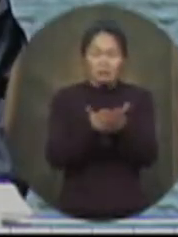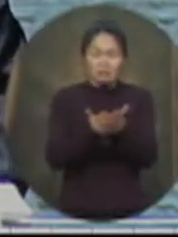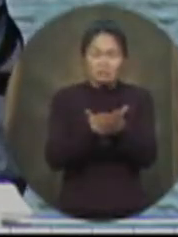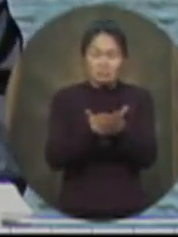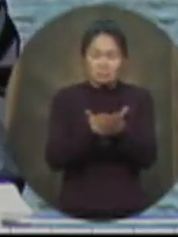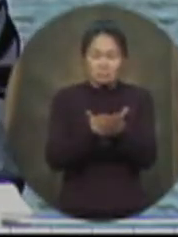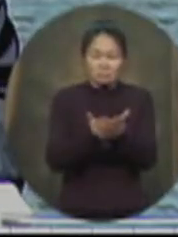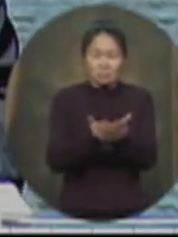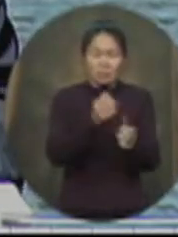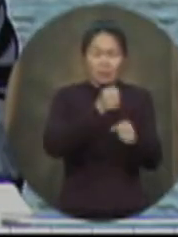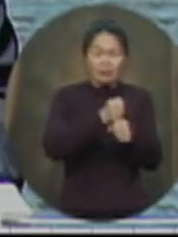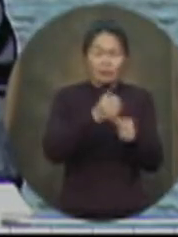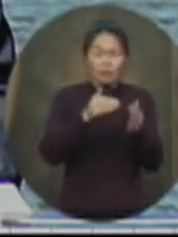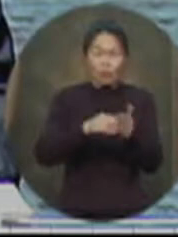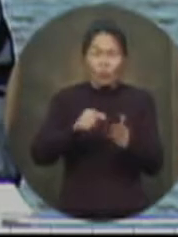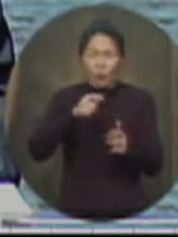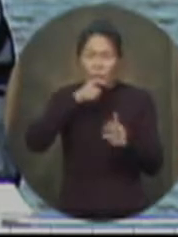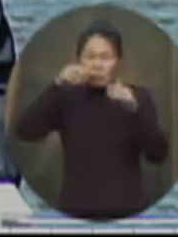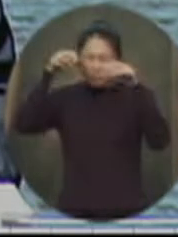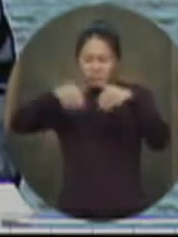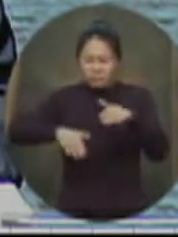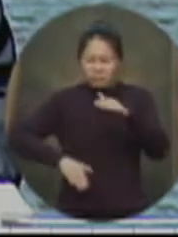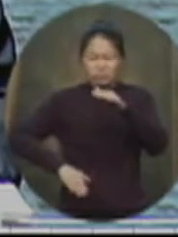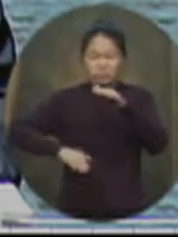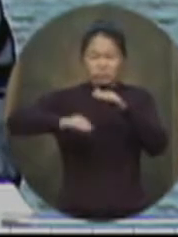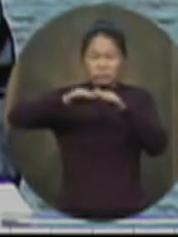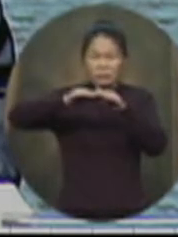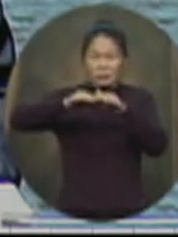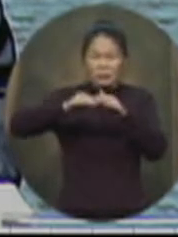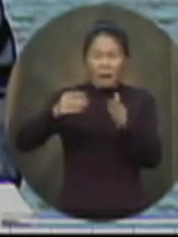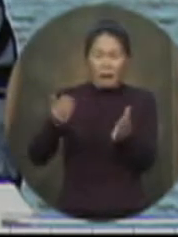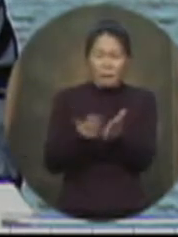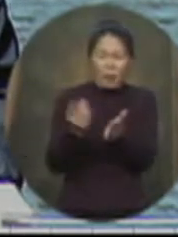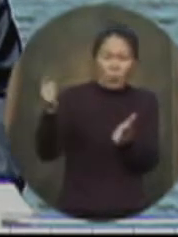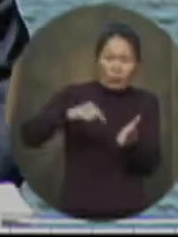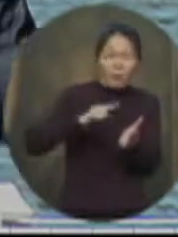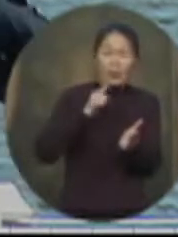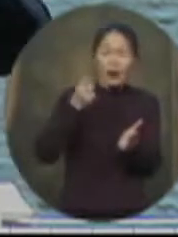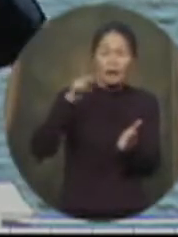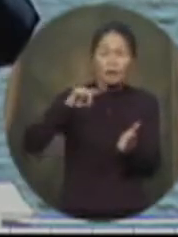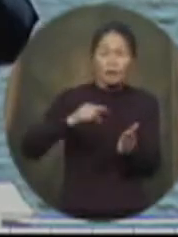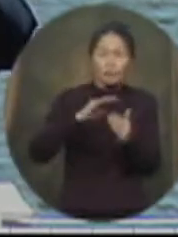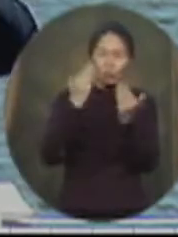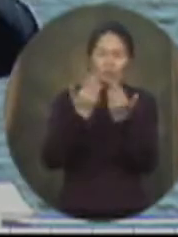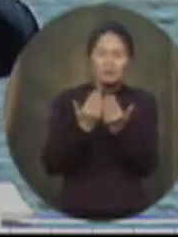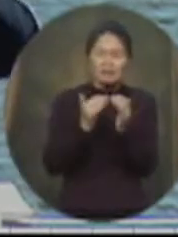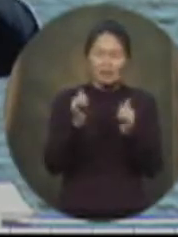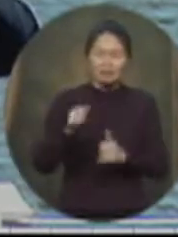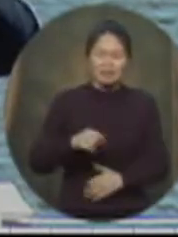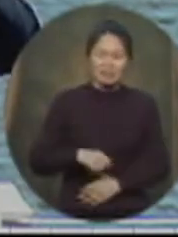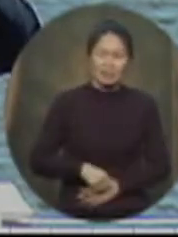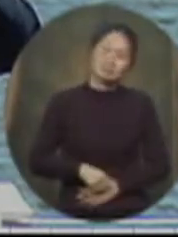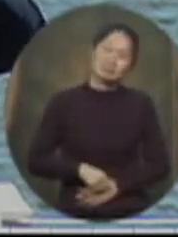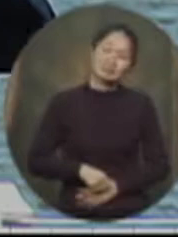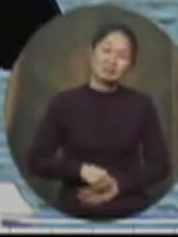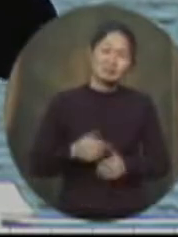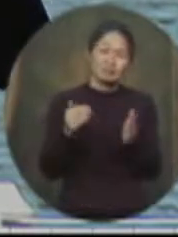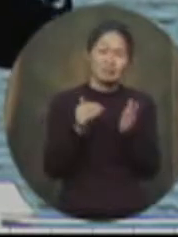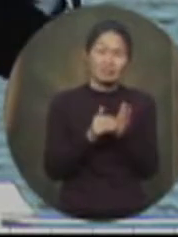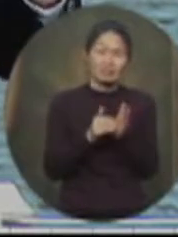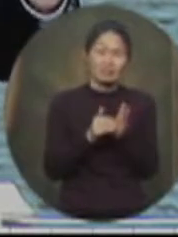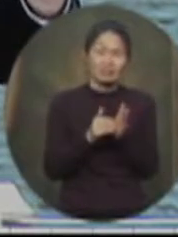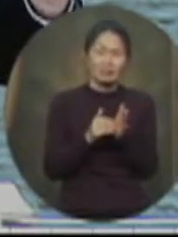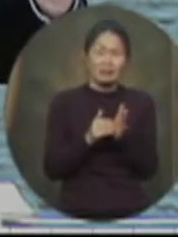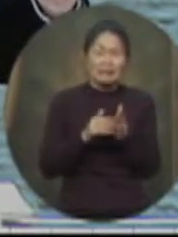아무리 전에도 사람들이 코드 승만 쳤어요 지금도 마음 준비가 안된 사람은 주님이